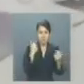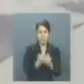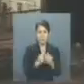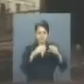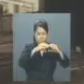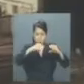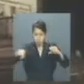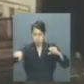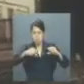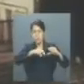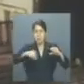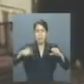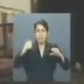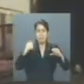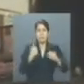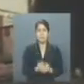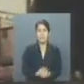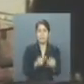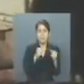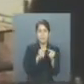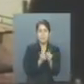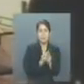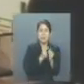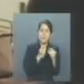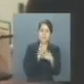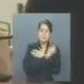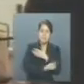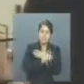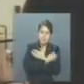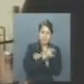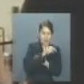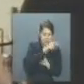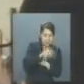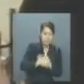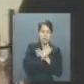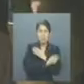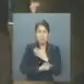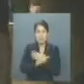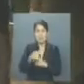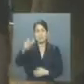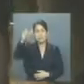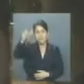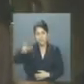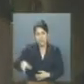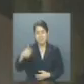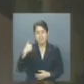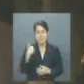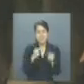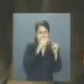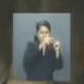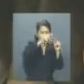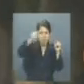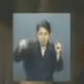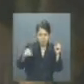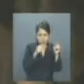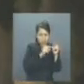กิโลเมตรเชื่อมต่อระหว่างประเทศฝรั่งเศสกับอังกฤษโดยวงแหวนทั้ง5วงแต่ละวงจะมีความกว้าง9เมตร40เซน